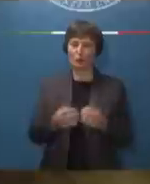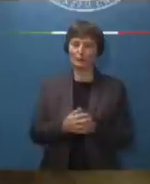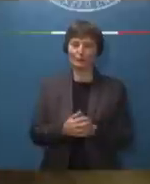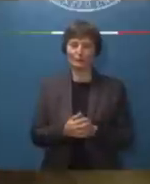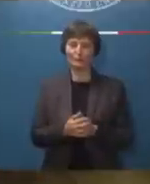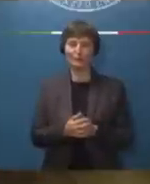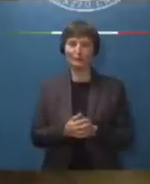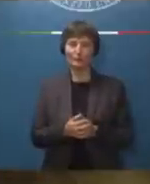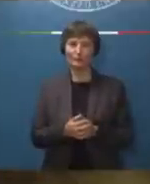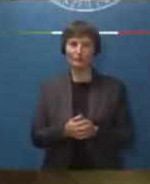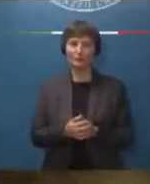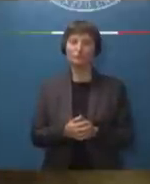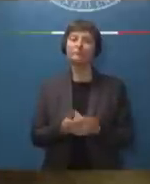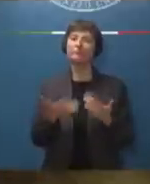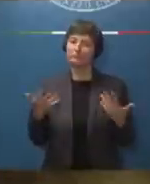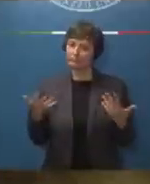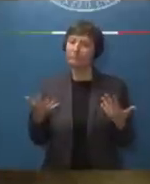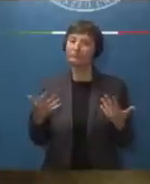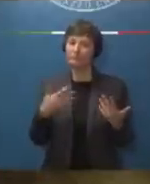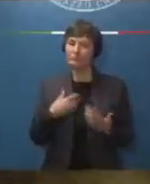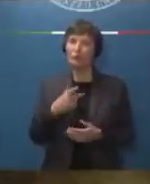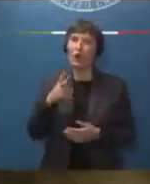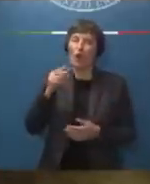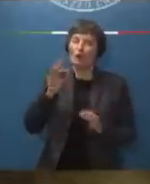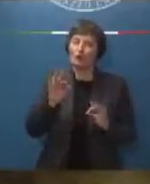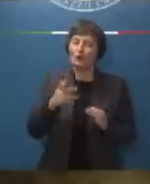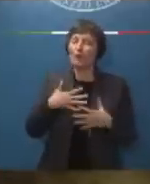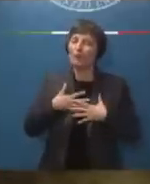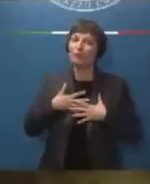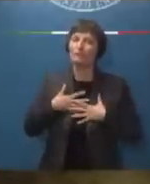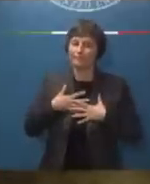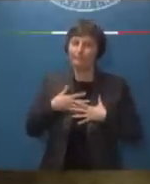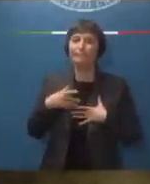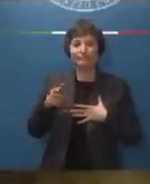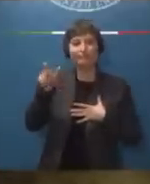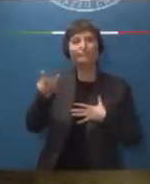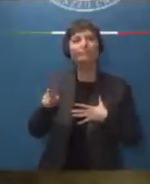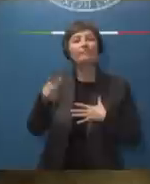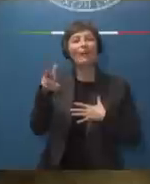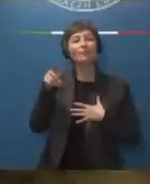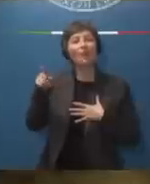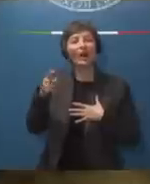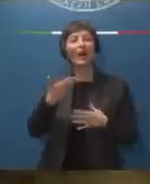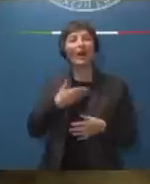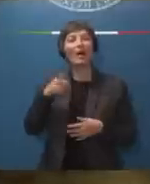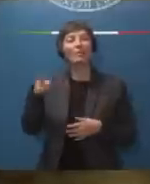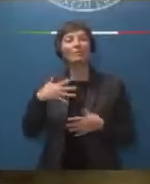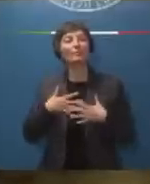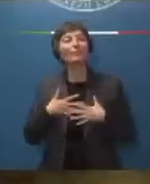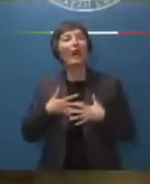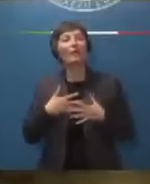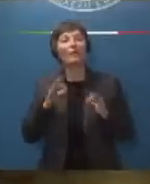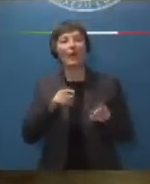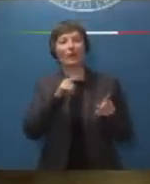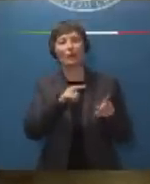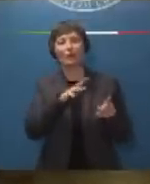conosciamo e apprezziamo la vicinanza la solidarietà il forte sentimento di affetto del Santo Padre per l'Ucraina una giornata